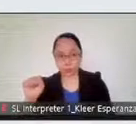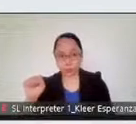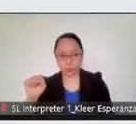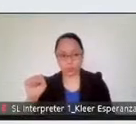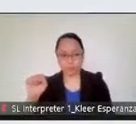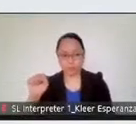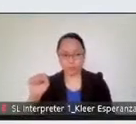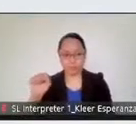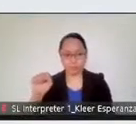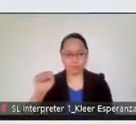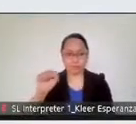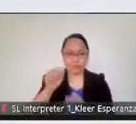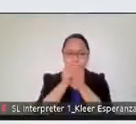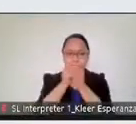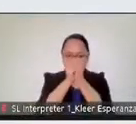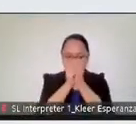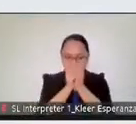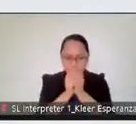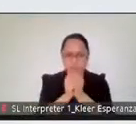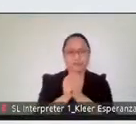Ay kanyawan.